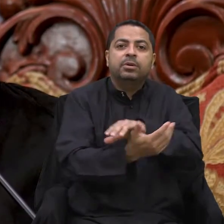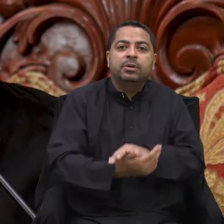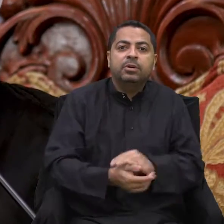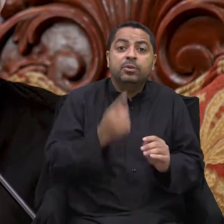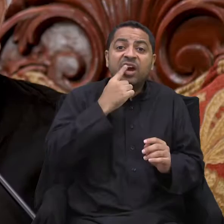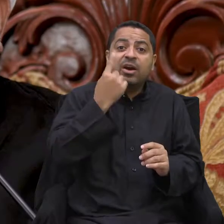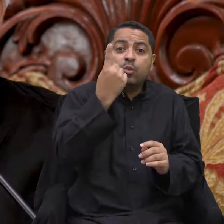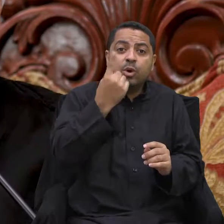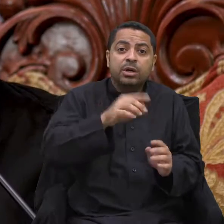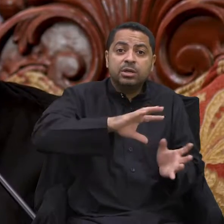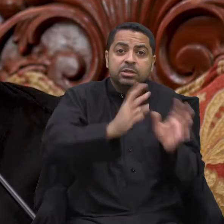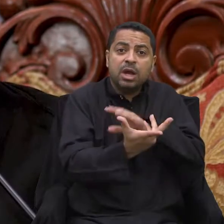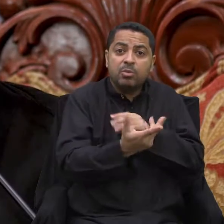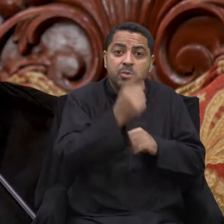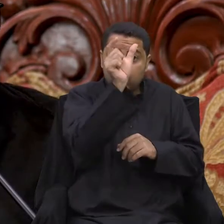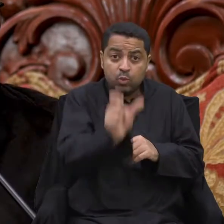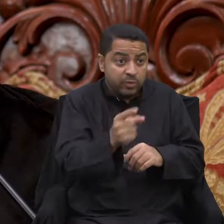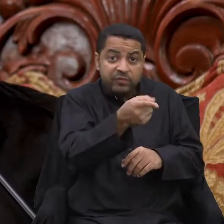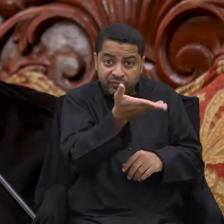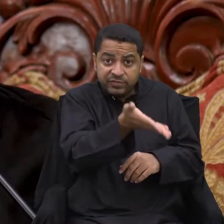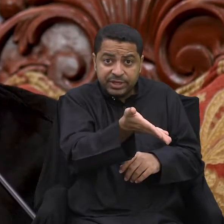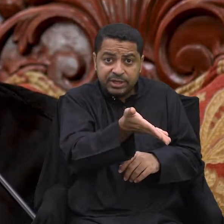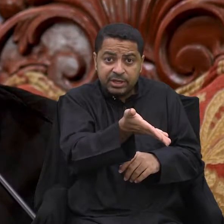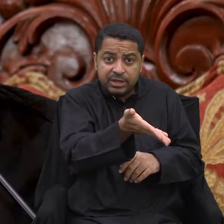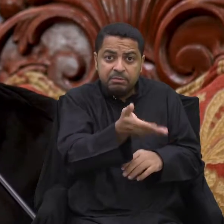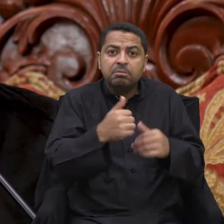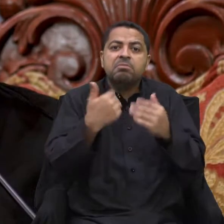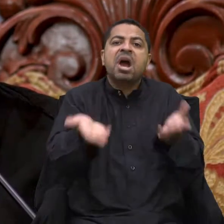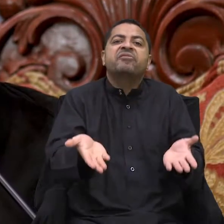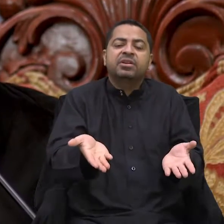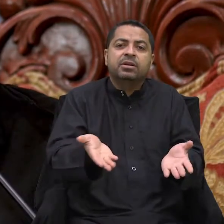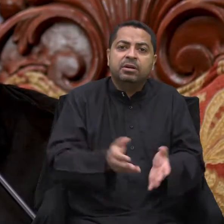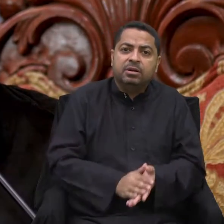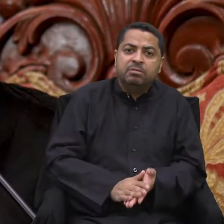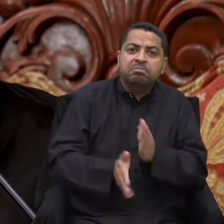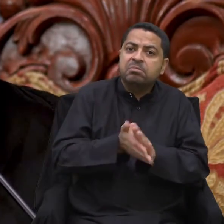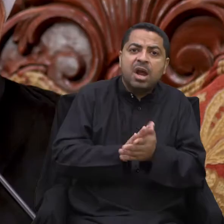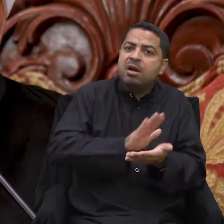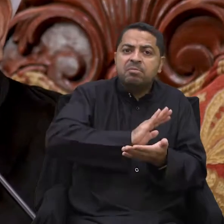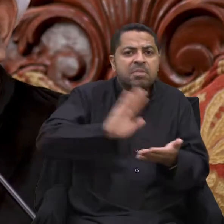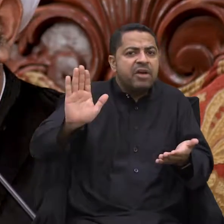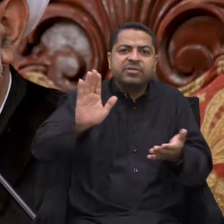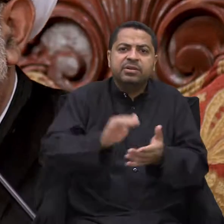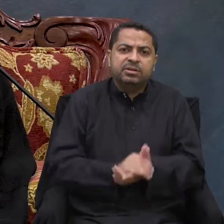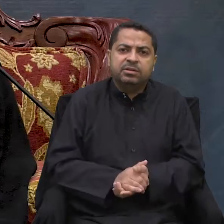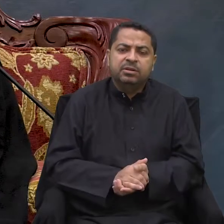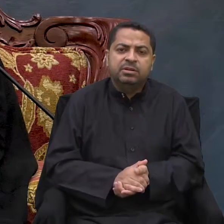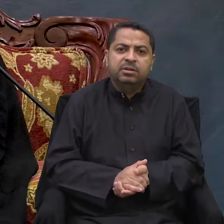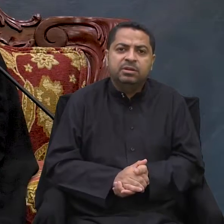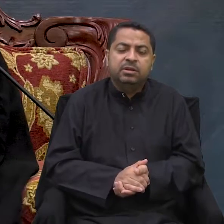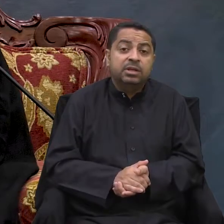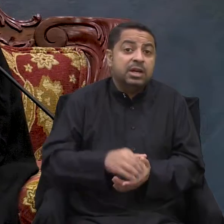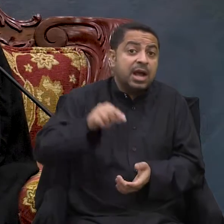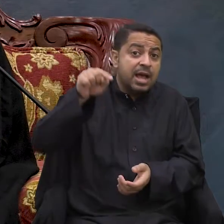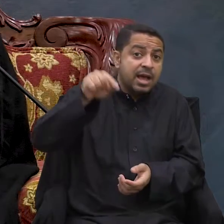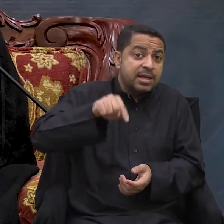180 درجة. دلوني على واحد، أخبروني عن شخص، لا يوجد ولن يوجد.